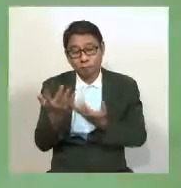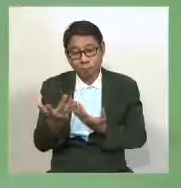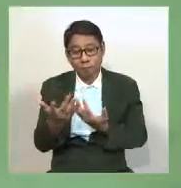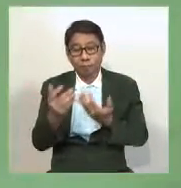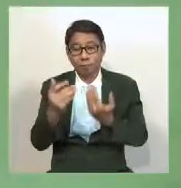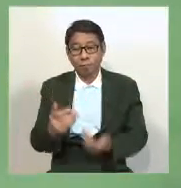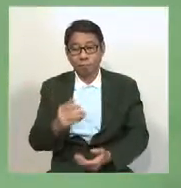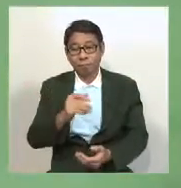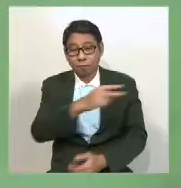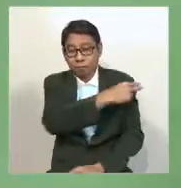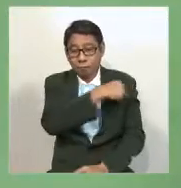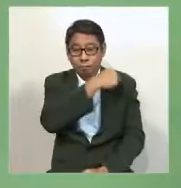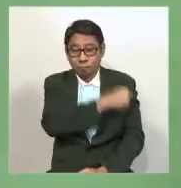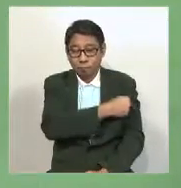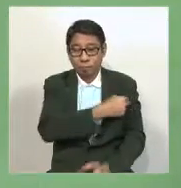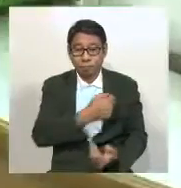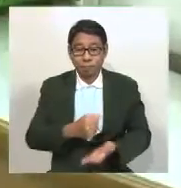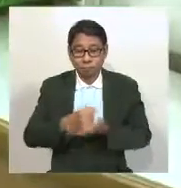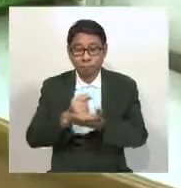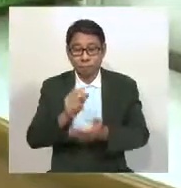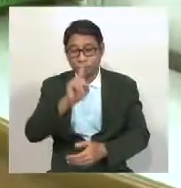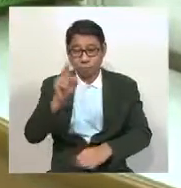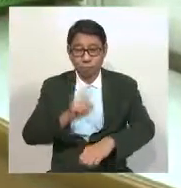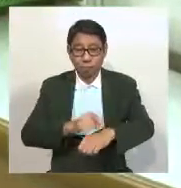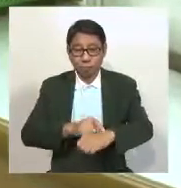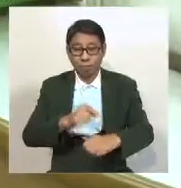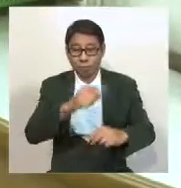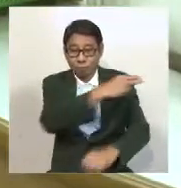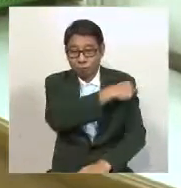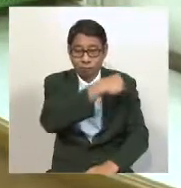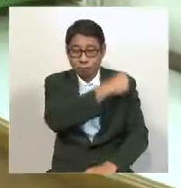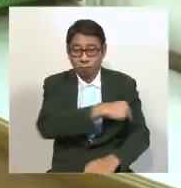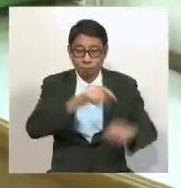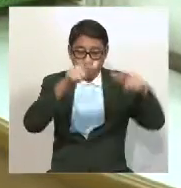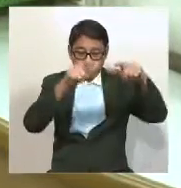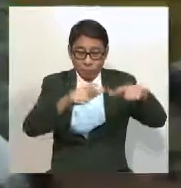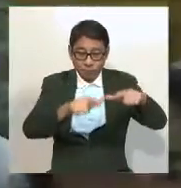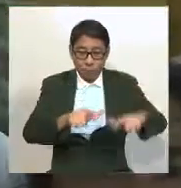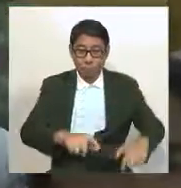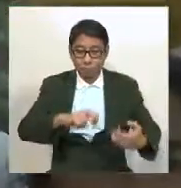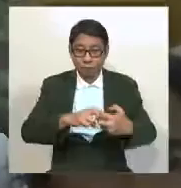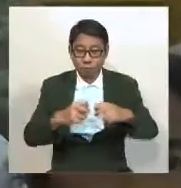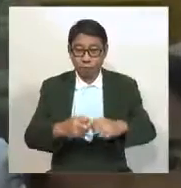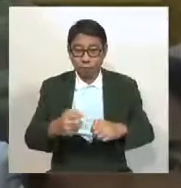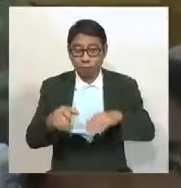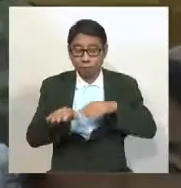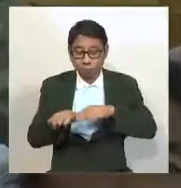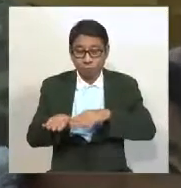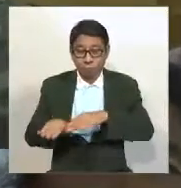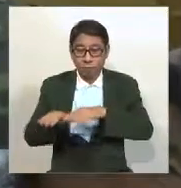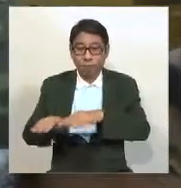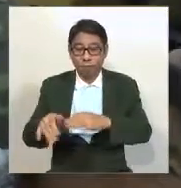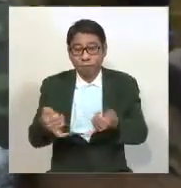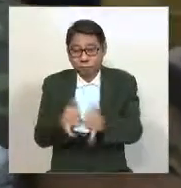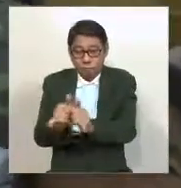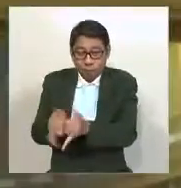ยาที่โรงพยาบาลช่วยให้ผู้ป่วยเนี่ยใช้เวลาอยู่ที่โรงพยาบาลน้อยลงลดภาระในเรื่องของการเดินทางแล้วก็ลด